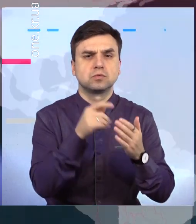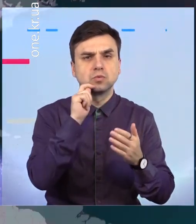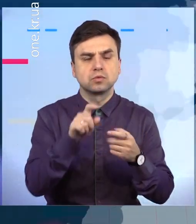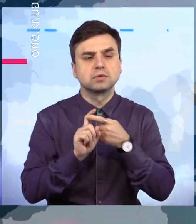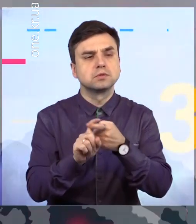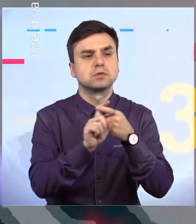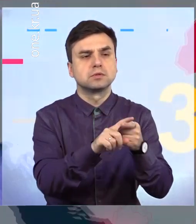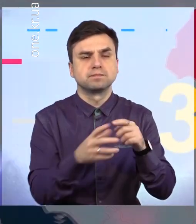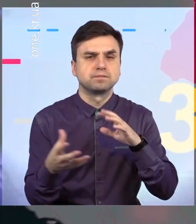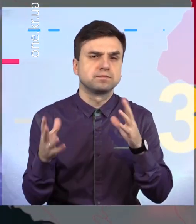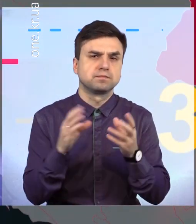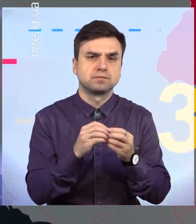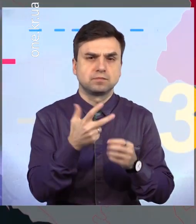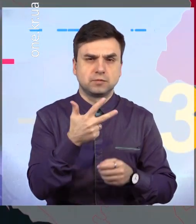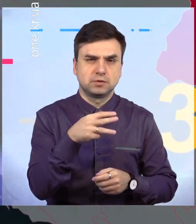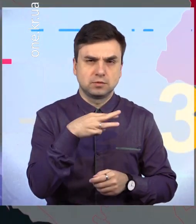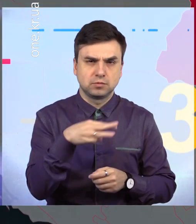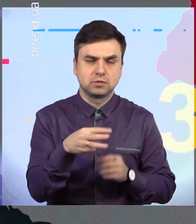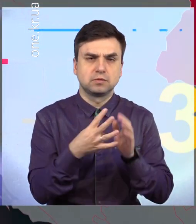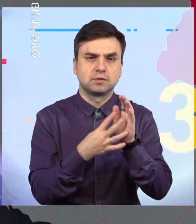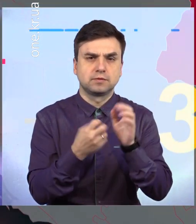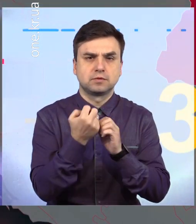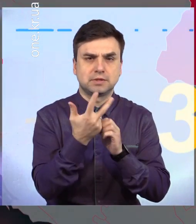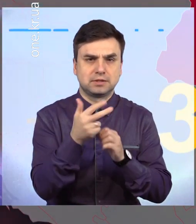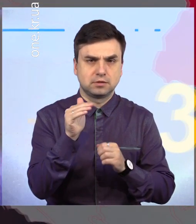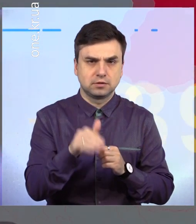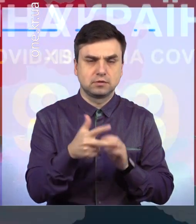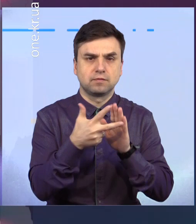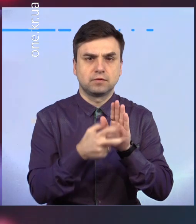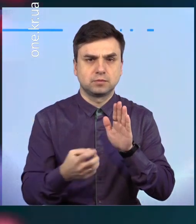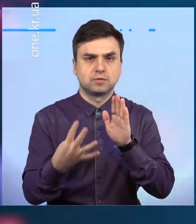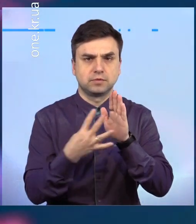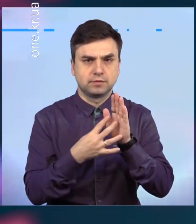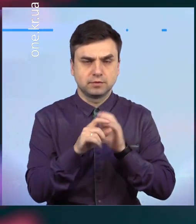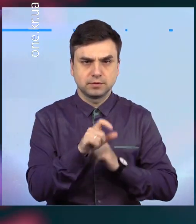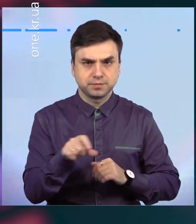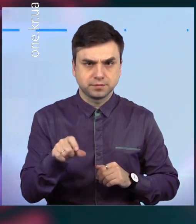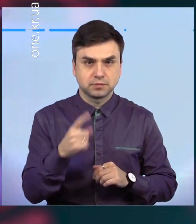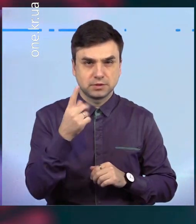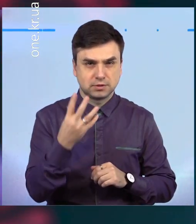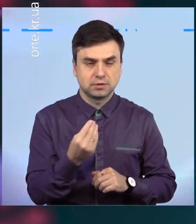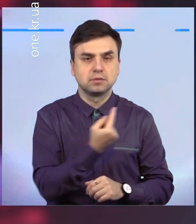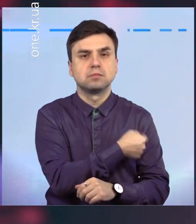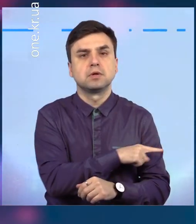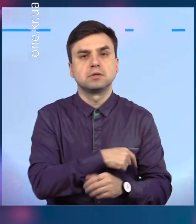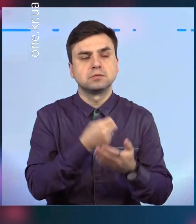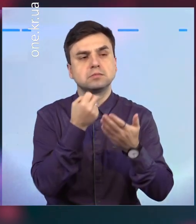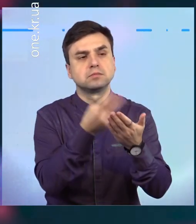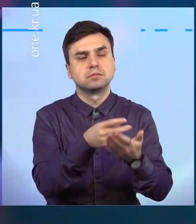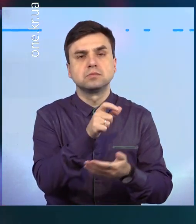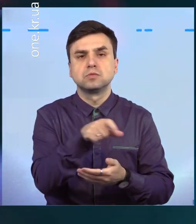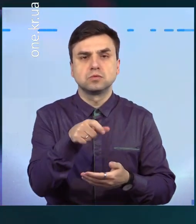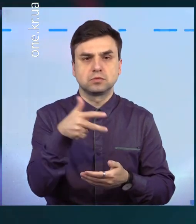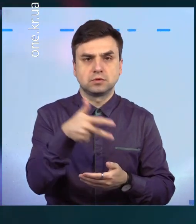хто перехворів на COVID-19, складе 3 913 809 людей. За попередню добу до лікарень потрапили більше